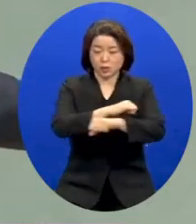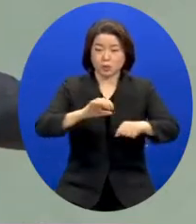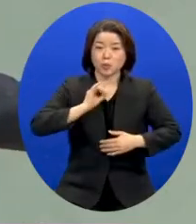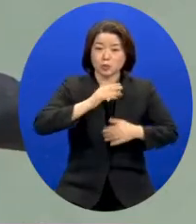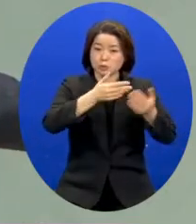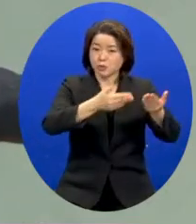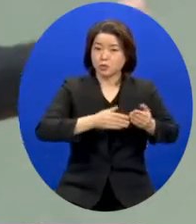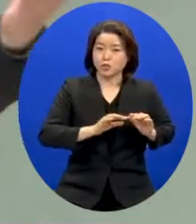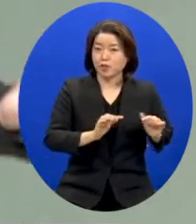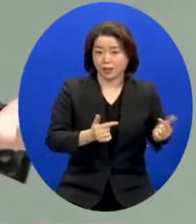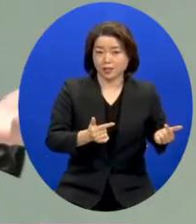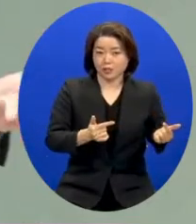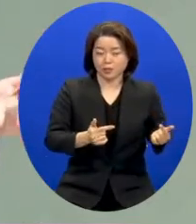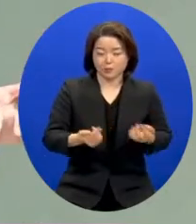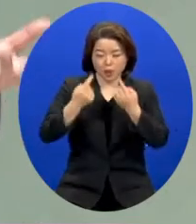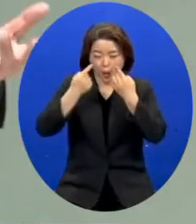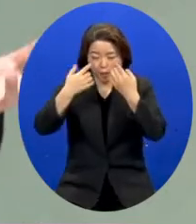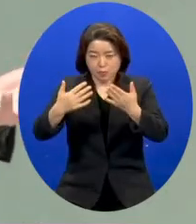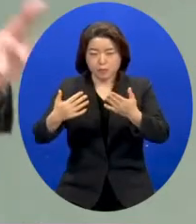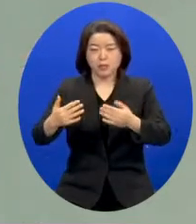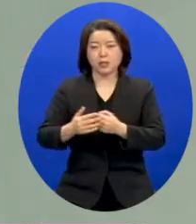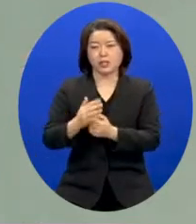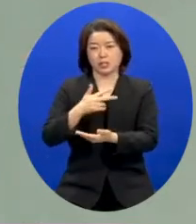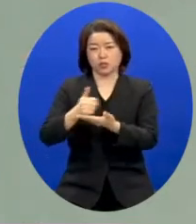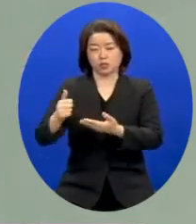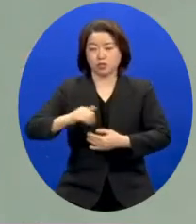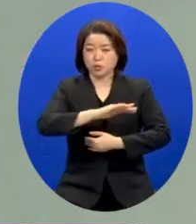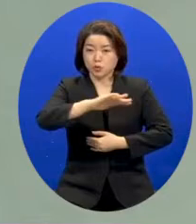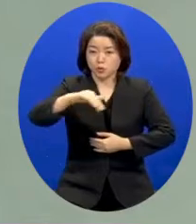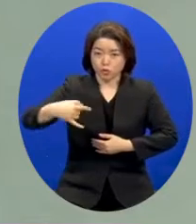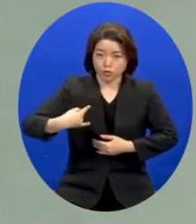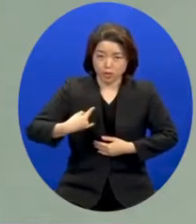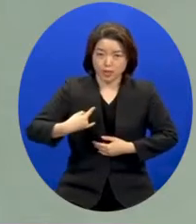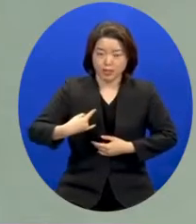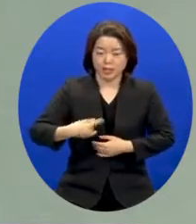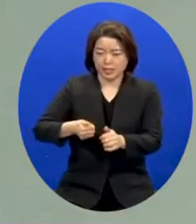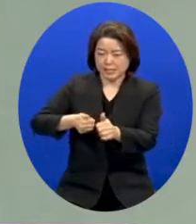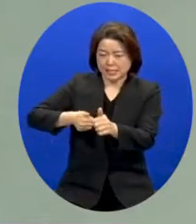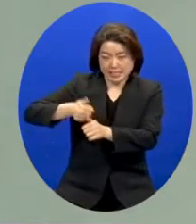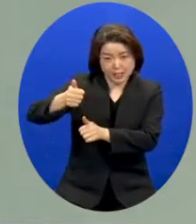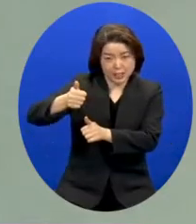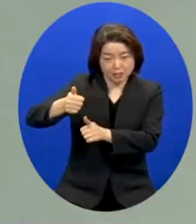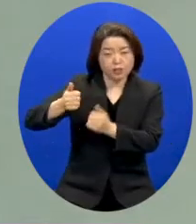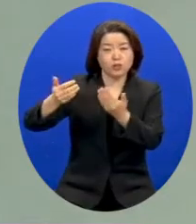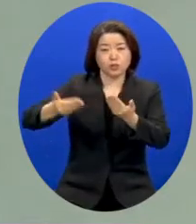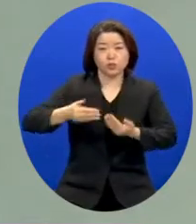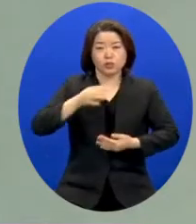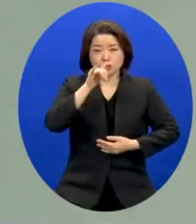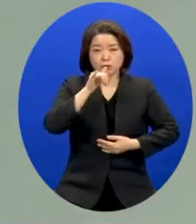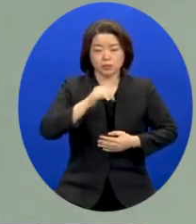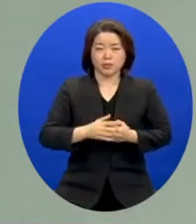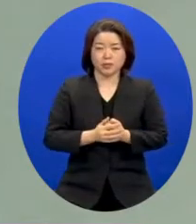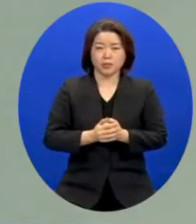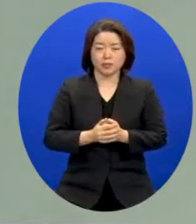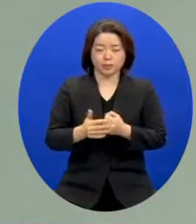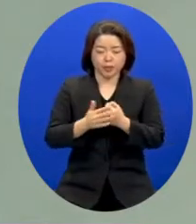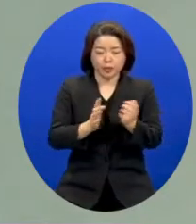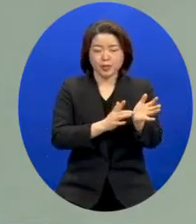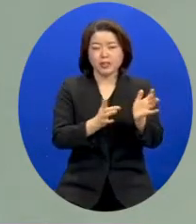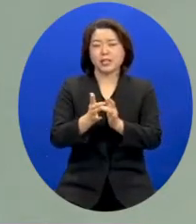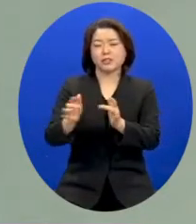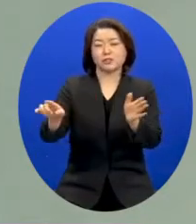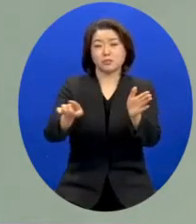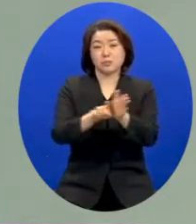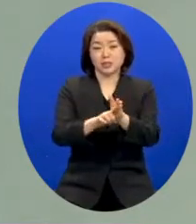아닙니다. 분명히 주님은 우리에게 이김을 주셨다 그랬습니다. 그래서 예수를 믿는